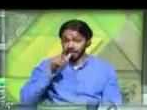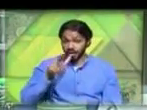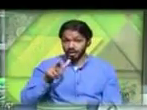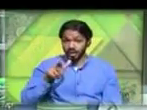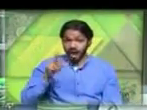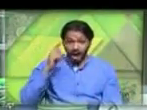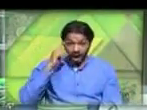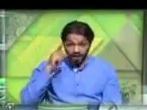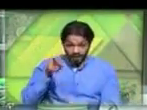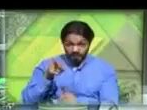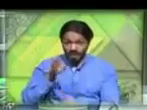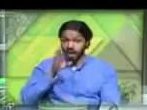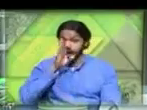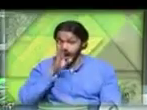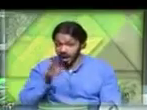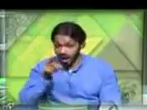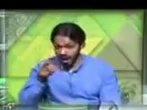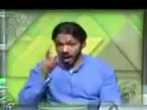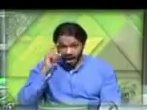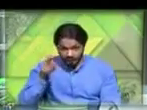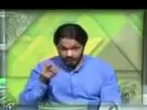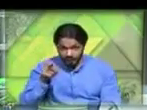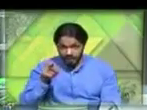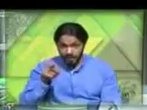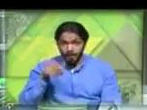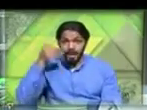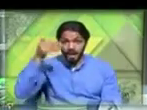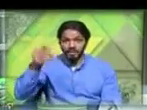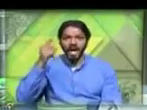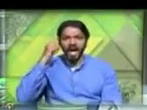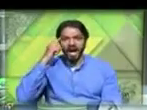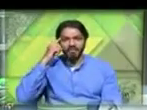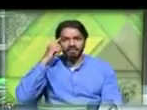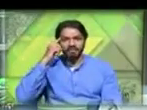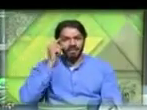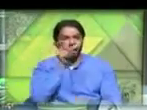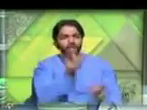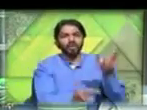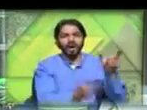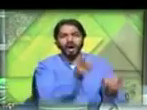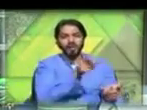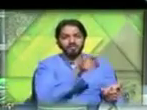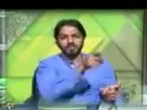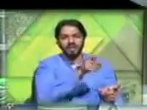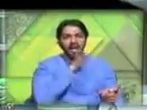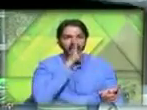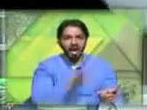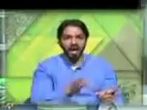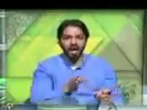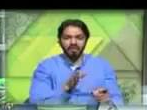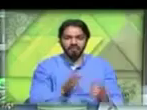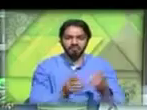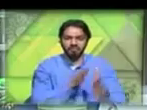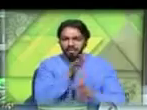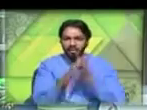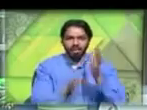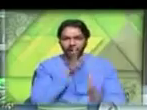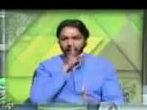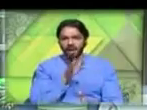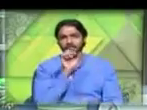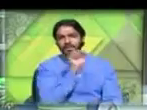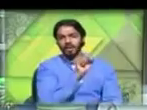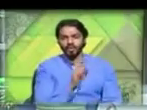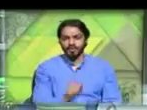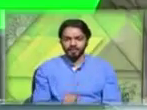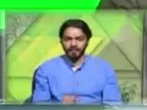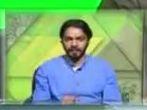بالحق، فإن الحق لا يعرف بالرجال، ولكن الرجال هم الذين يعرفون بالحق.